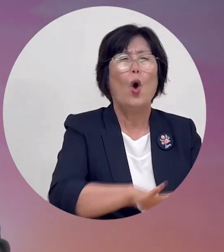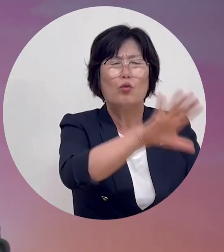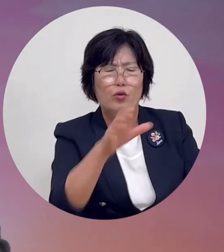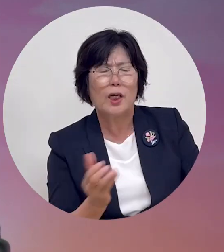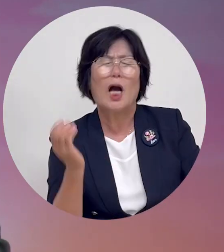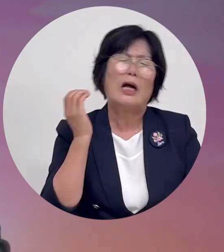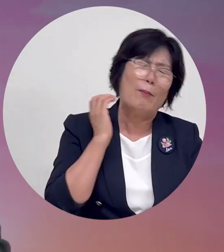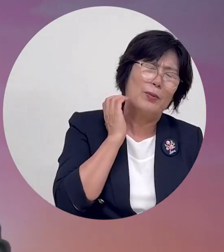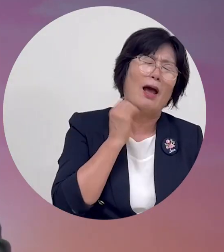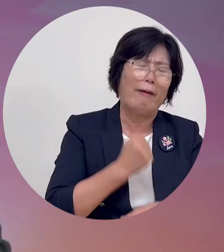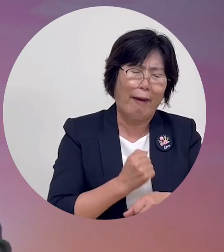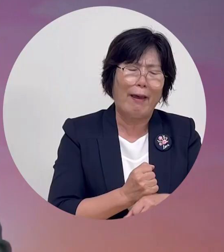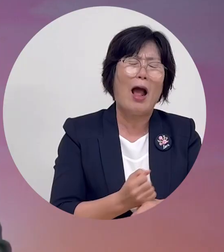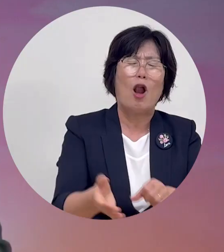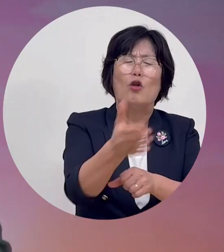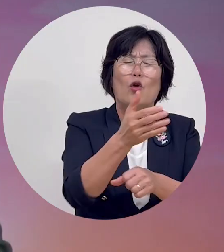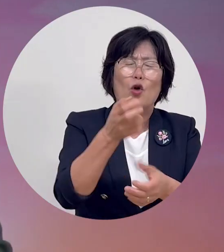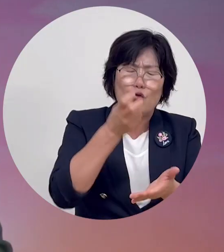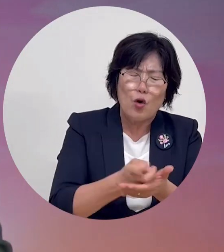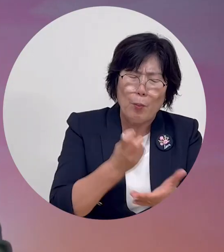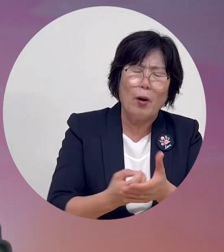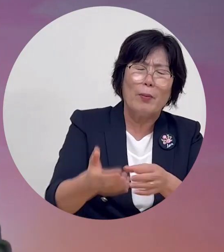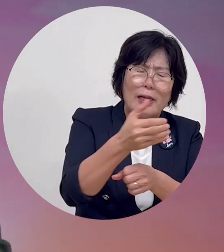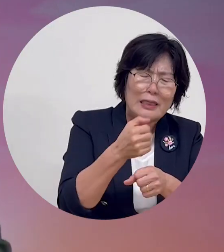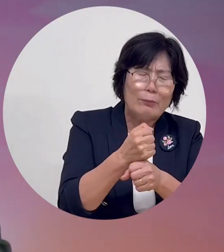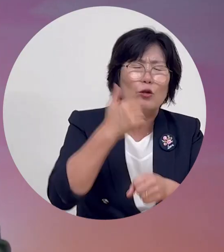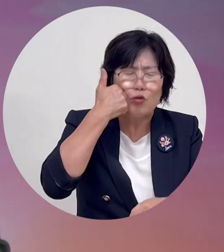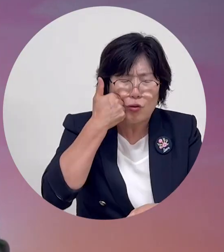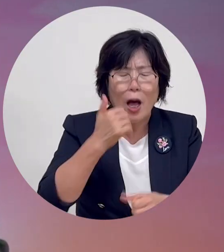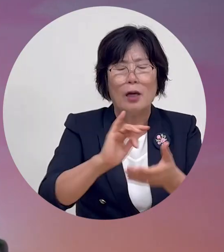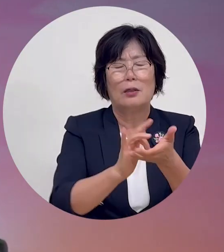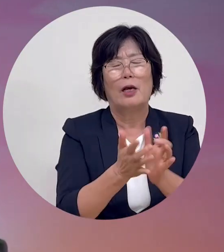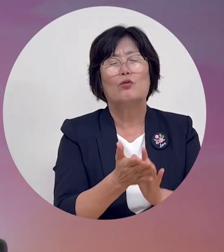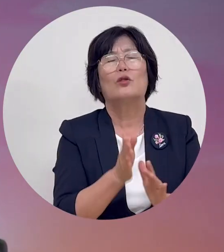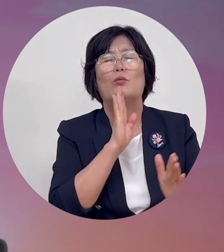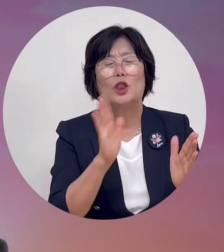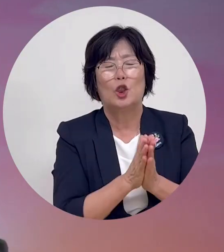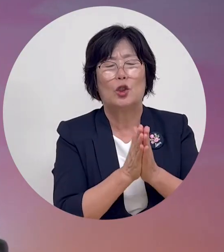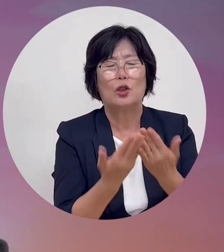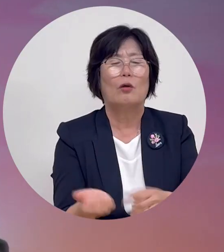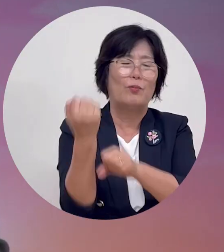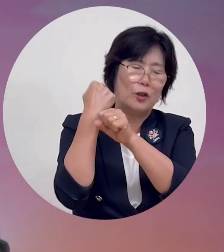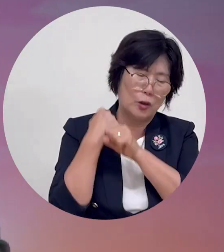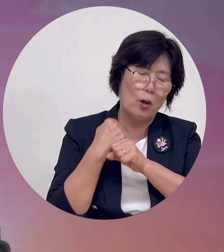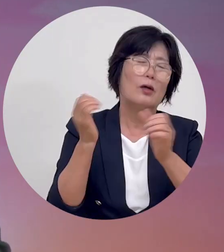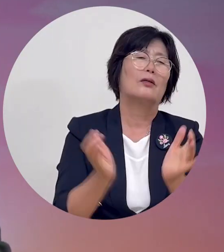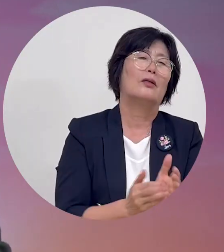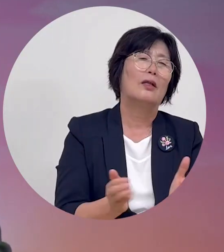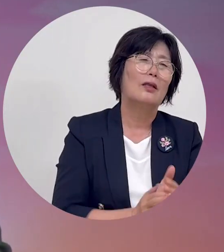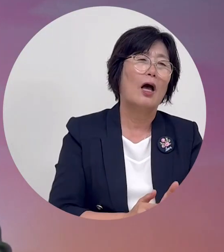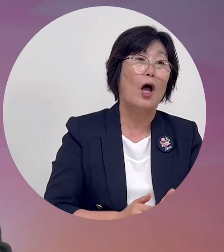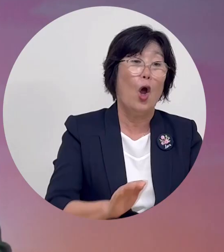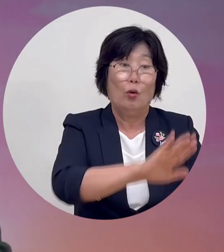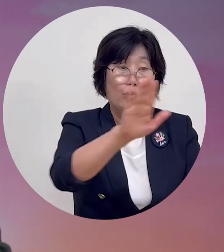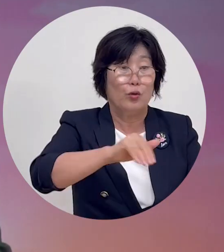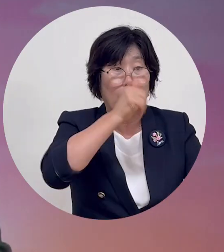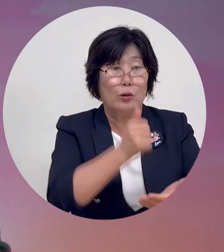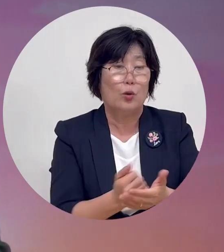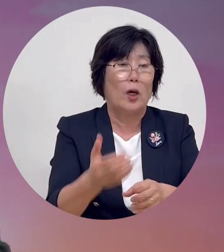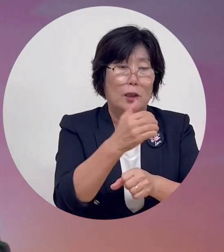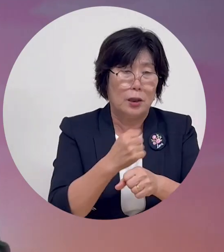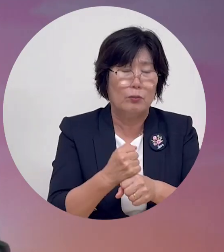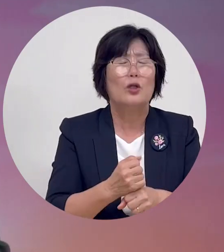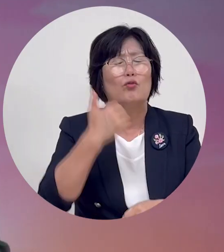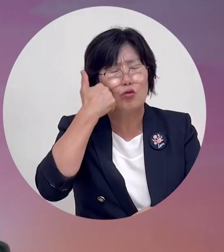율법의 짐을 누가 짊어지셨다? 예수님이 짊어지셨다. 누가 우리의 죄의 짐을